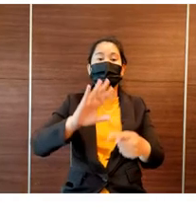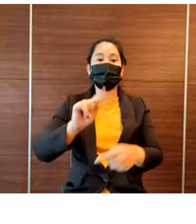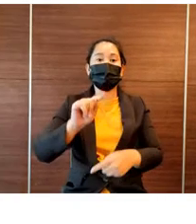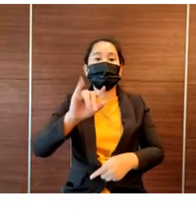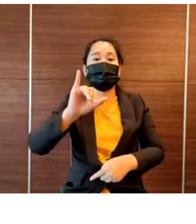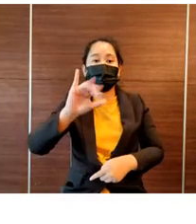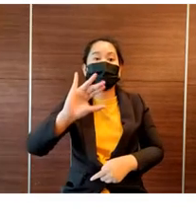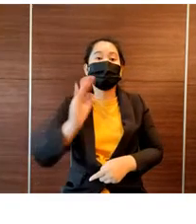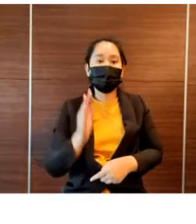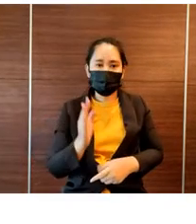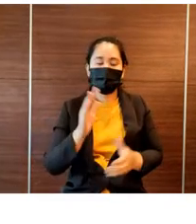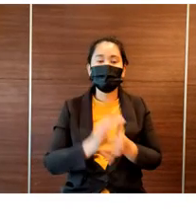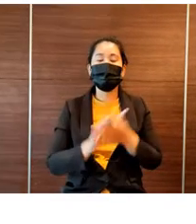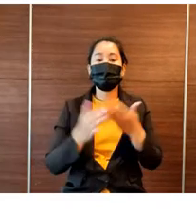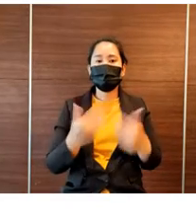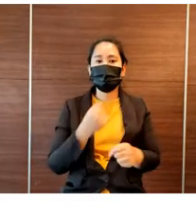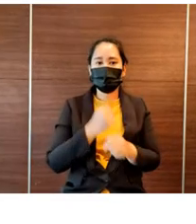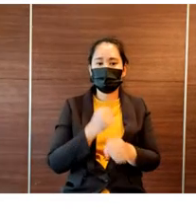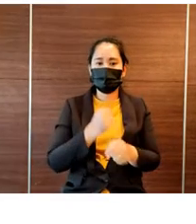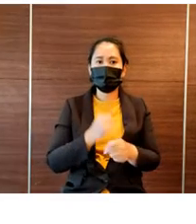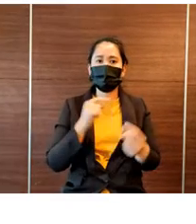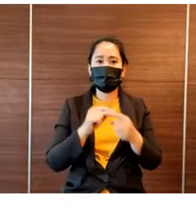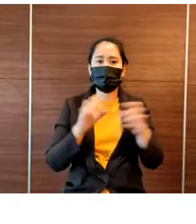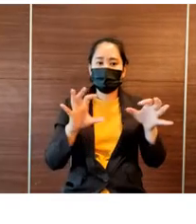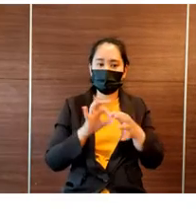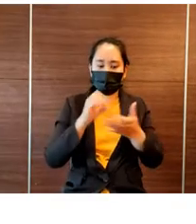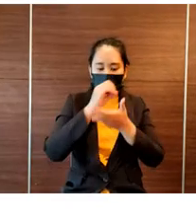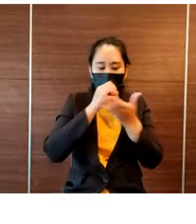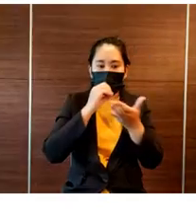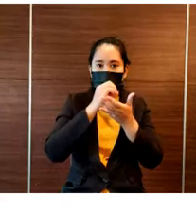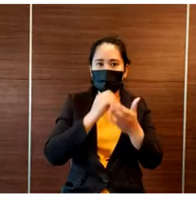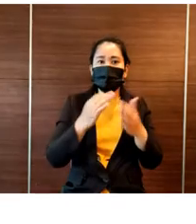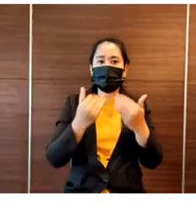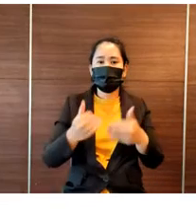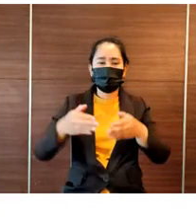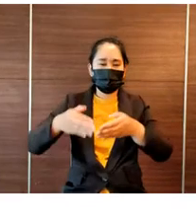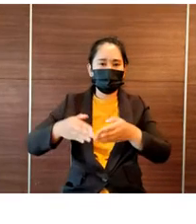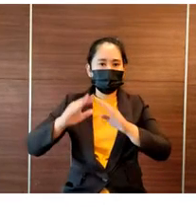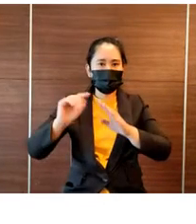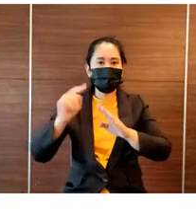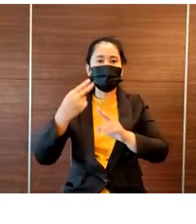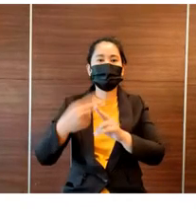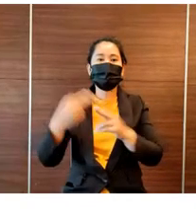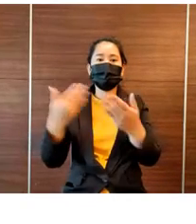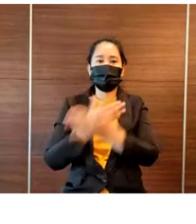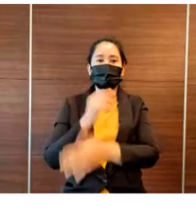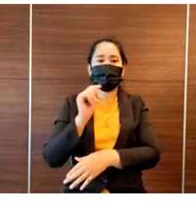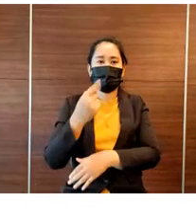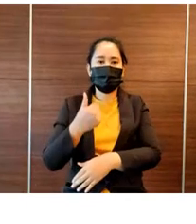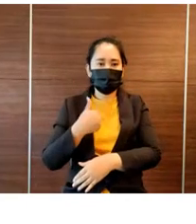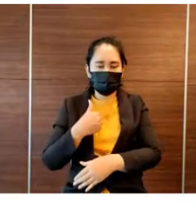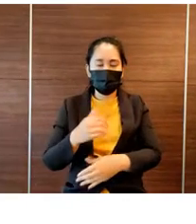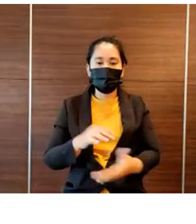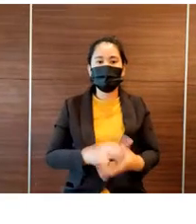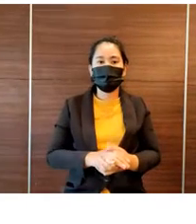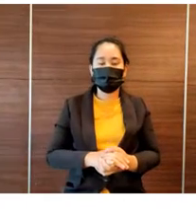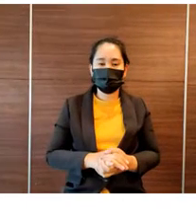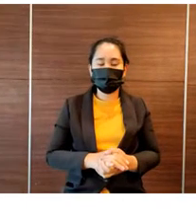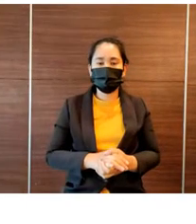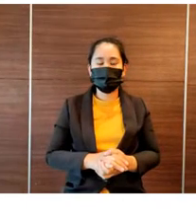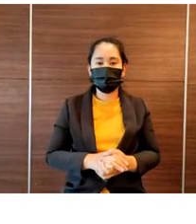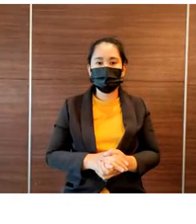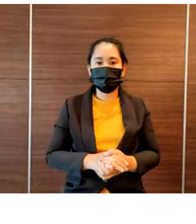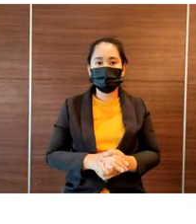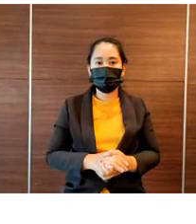ครับก็ทำงานอยู่คลินิกยาเสพติดครับหรือว่าชื่อใหม่ก็คือคลินิกก้าวใหม่นั่นเองเปลี่ยนชื่อใหม่จะได้ไม่ติดตาคนไข้นะครับแล้